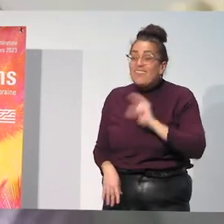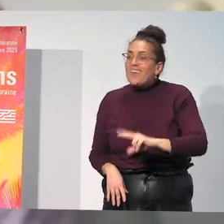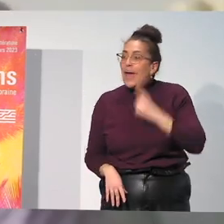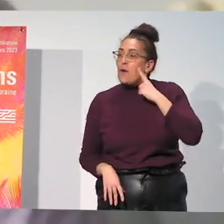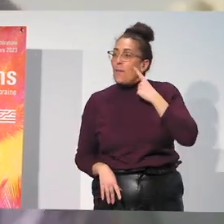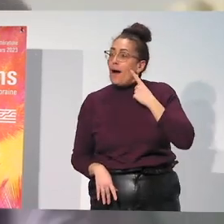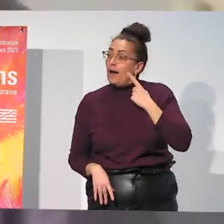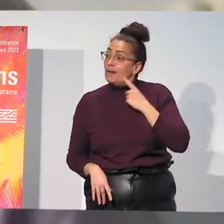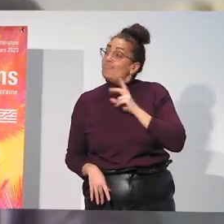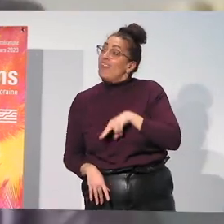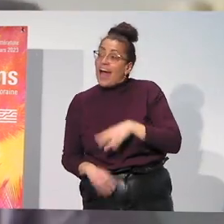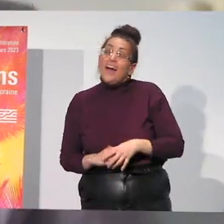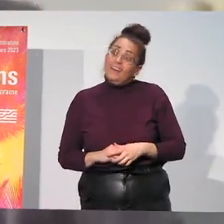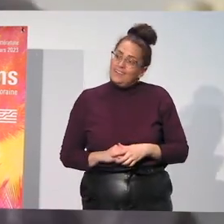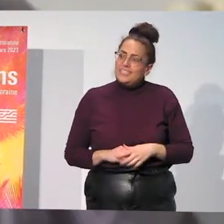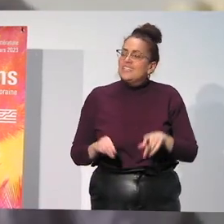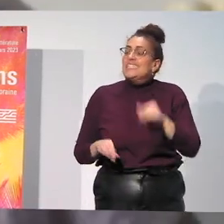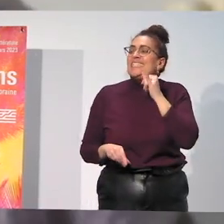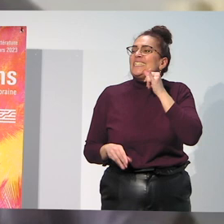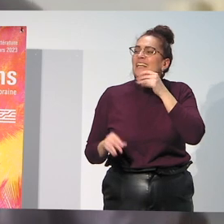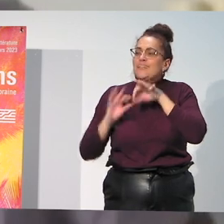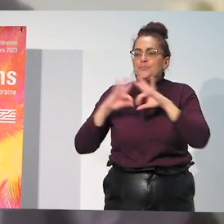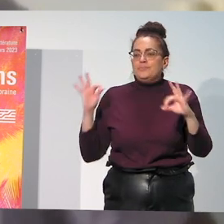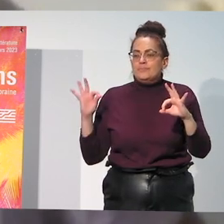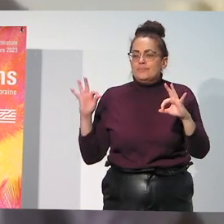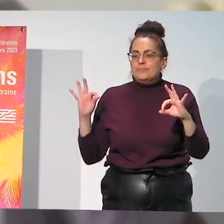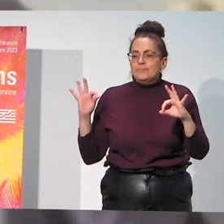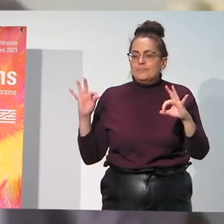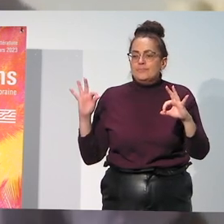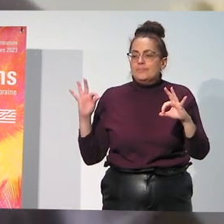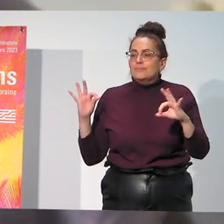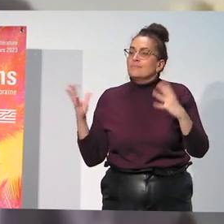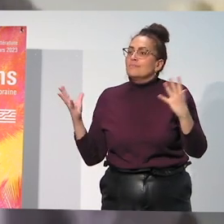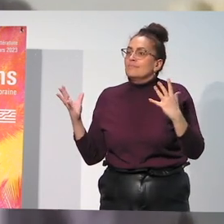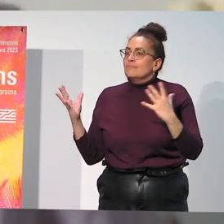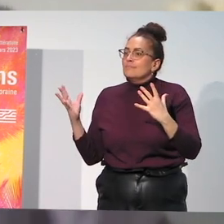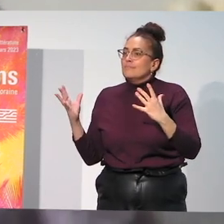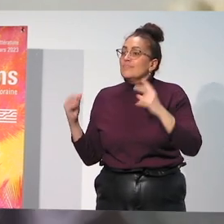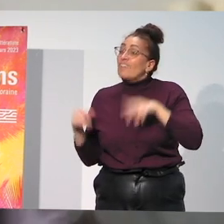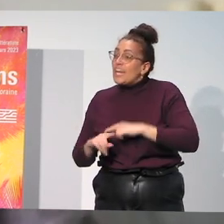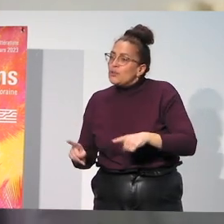non? Mais comme disent les Italiens, se non è vero, è ben trovato, non? Si ce n'est pas vrai, c'est bien trouvé.